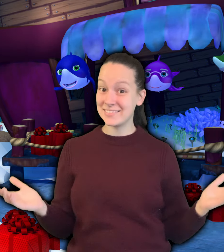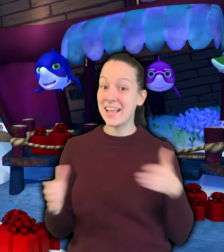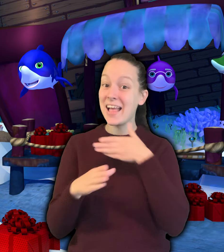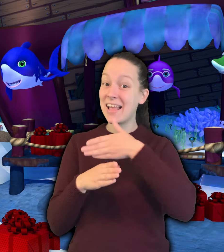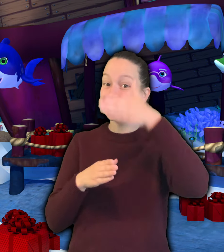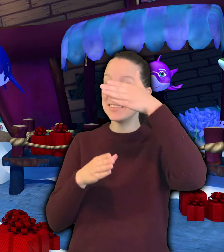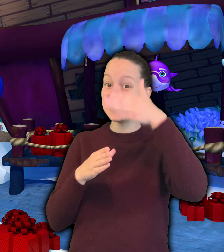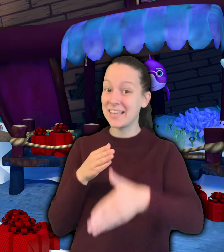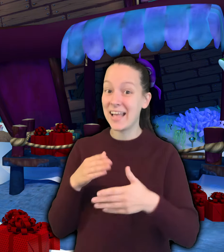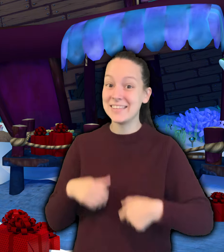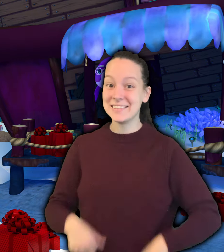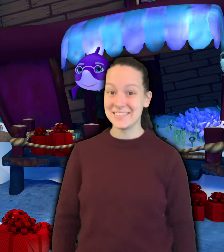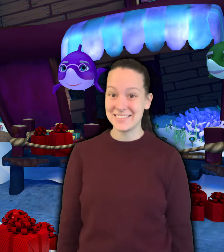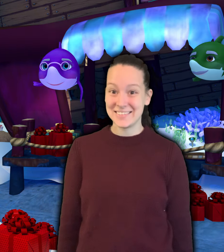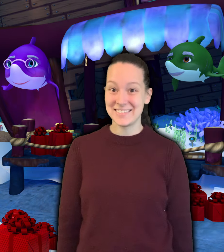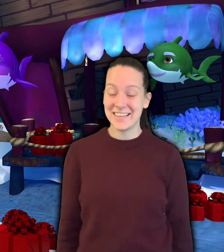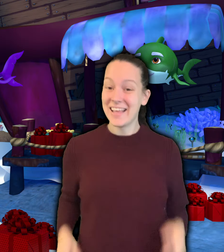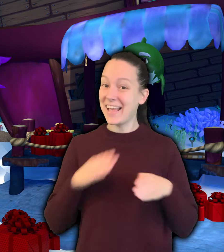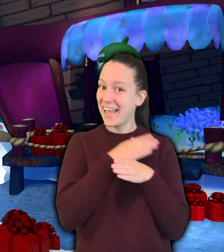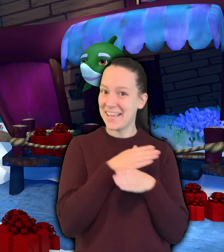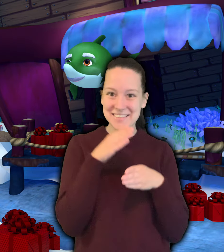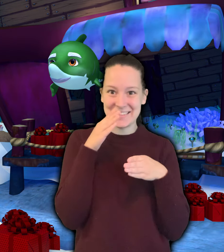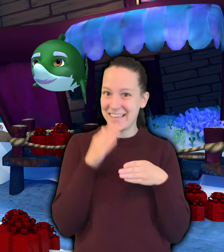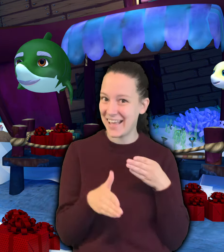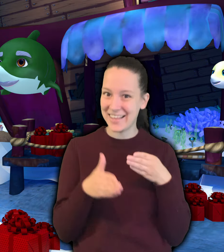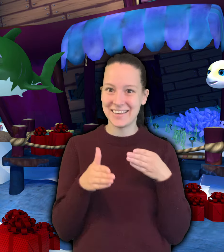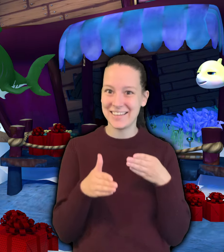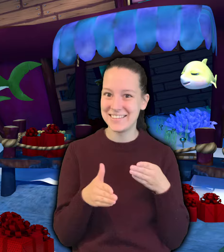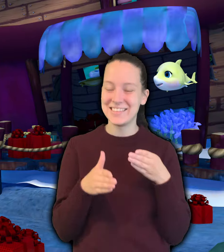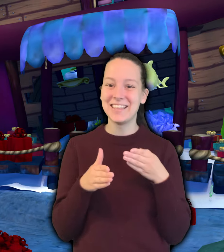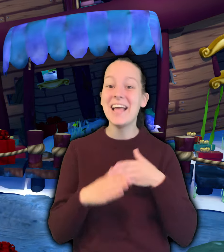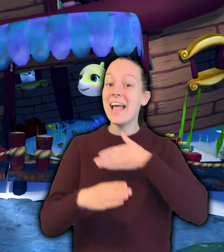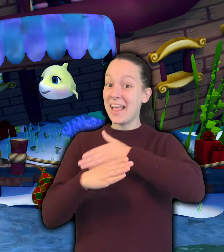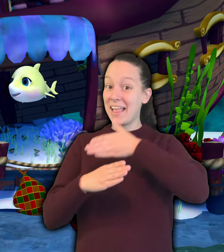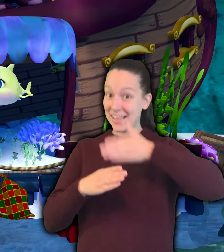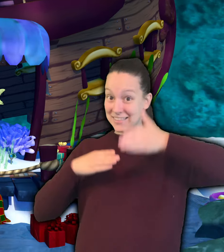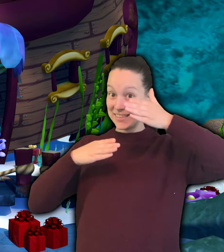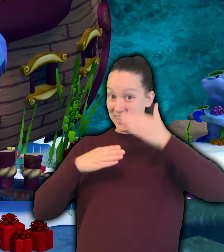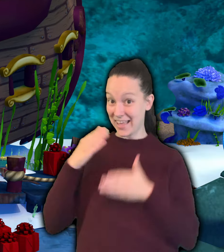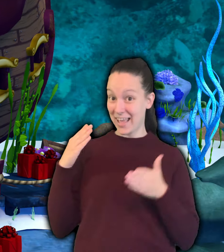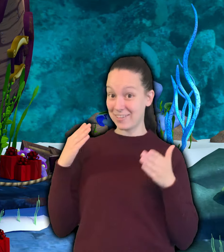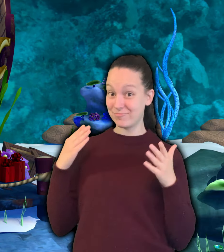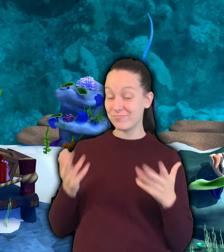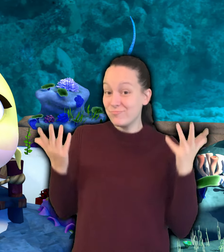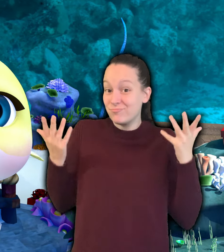嬉しい楽しい踊ろ